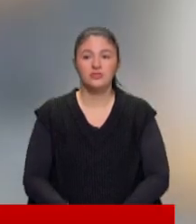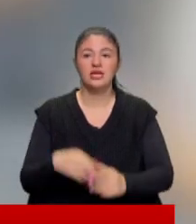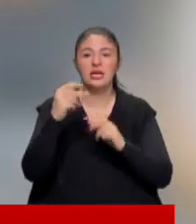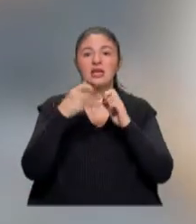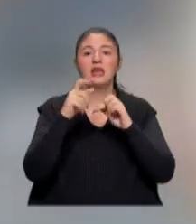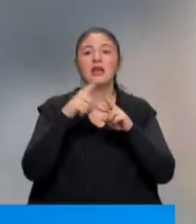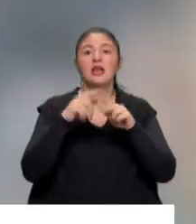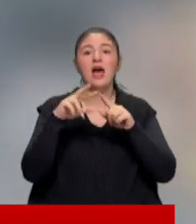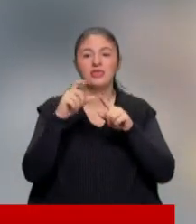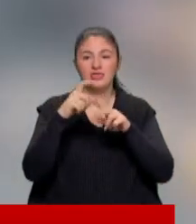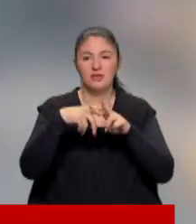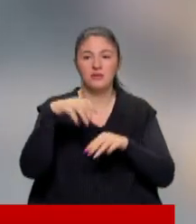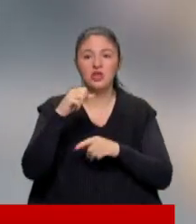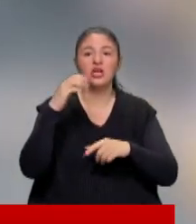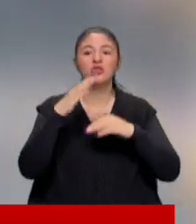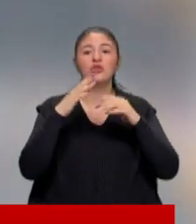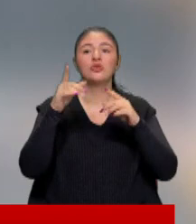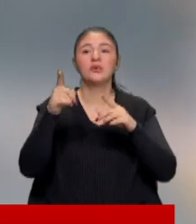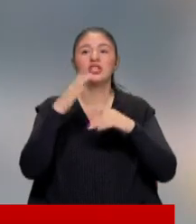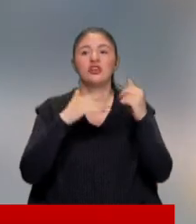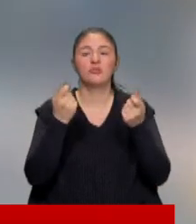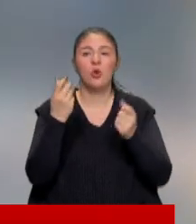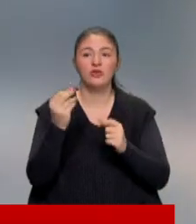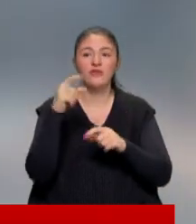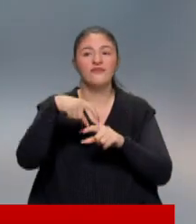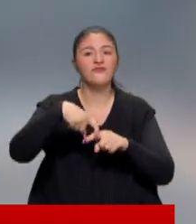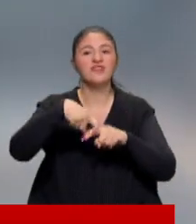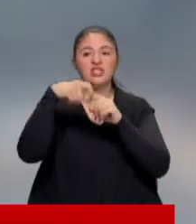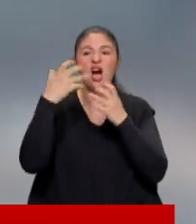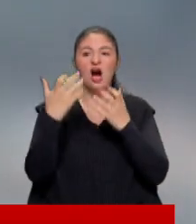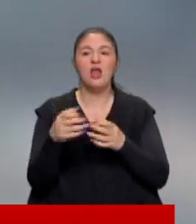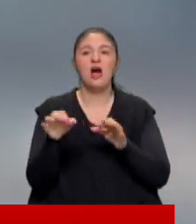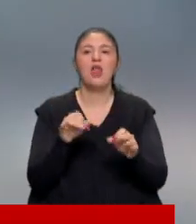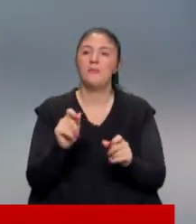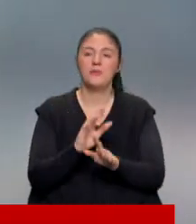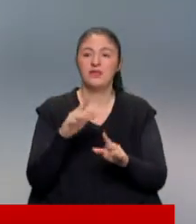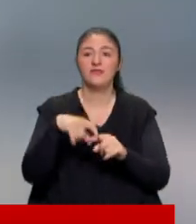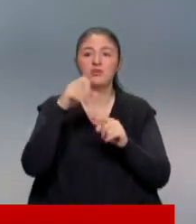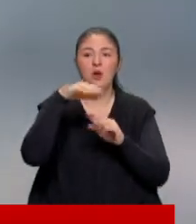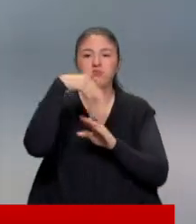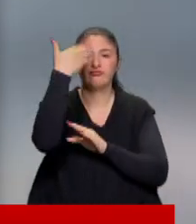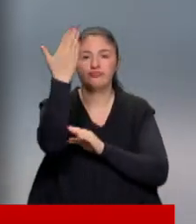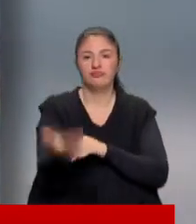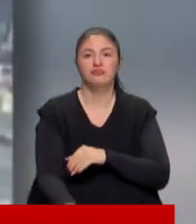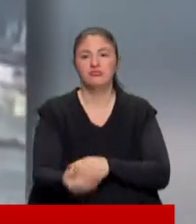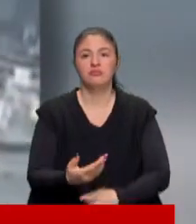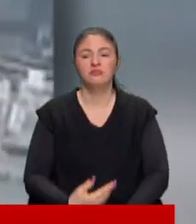İrlanda'nın başkenti Dublin'de inşaat çalışması sırasında yaşandı bu kaza. Vinç operatörü ağırlığı ayarlayamadı. Vinç böyle devrildi.